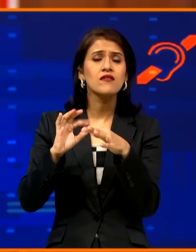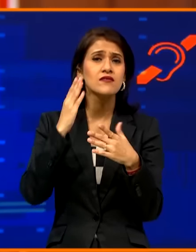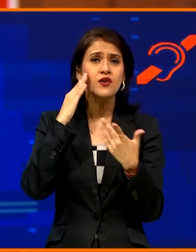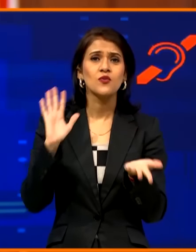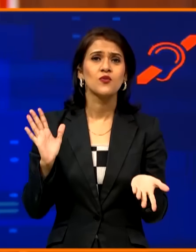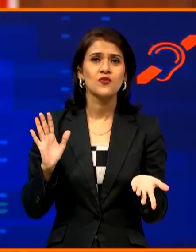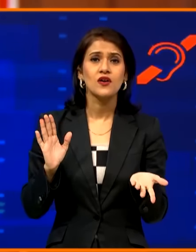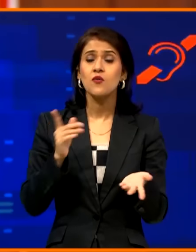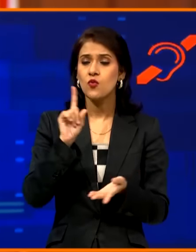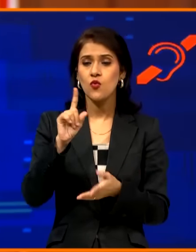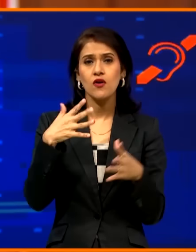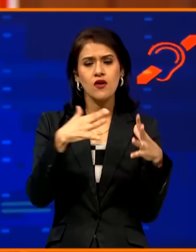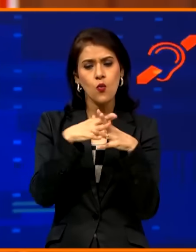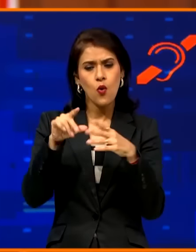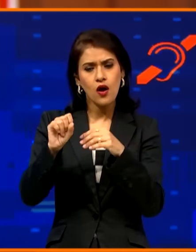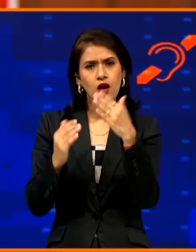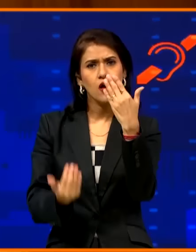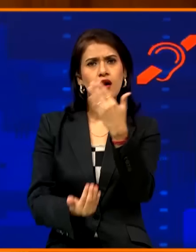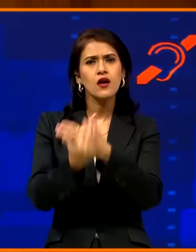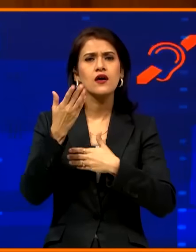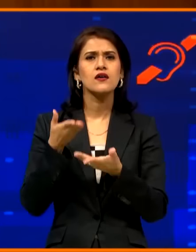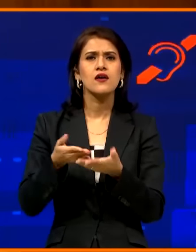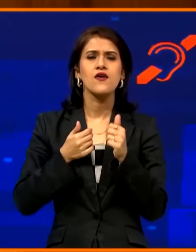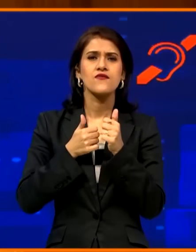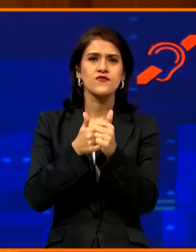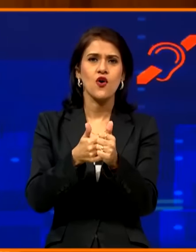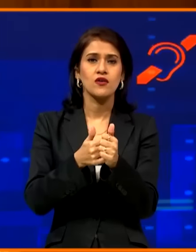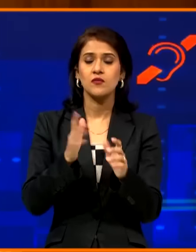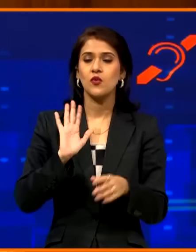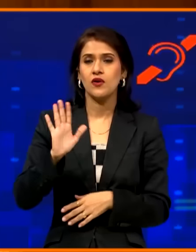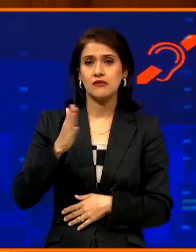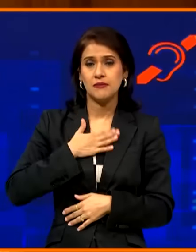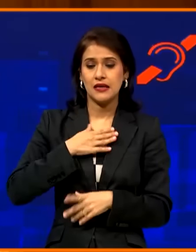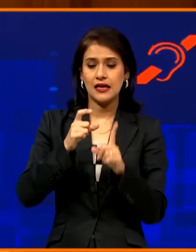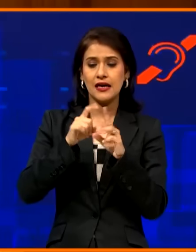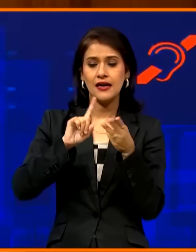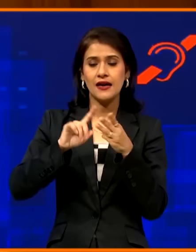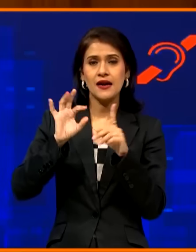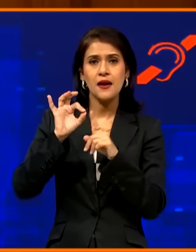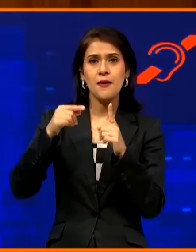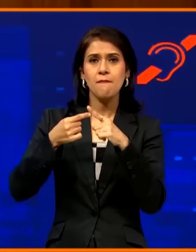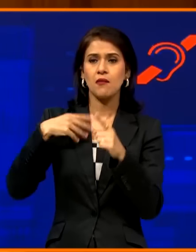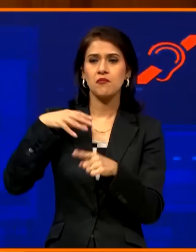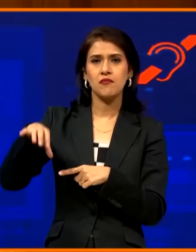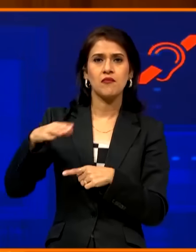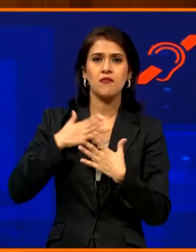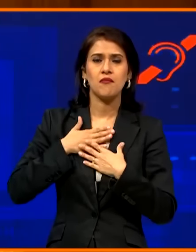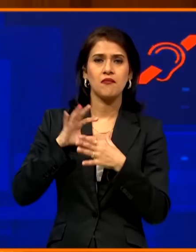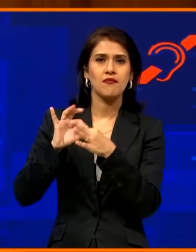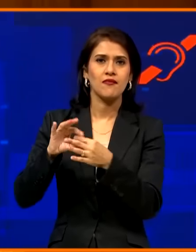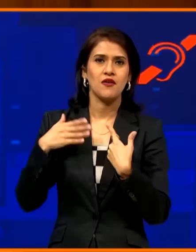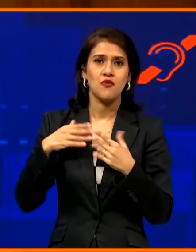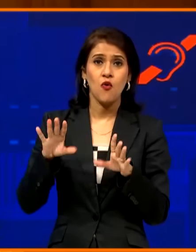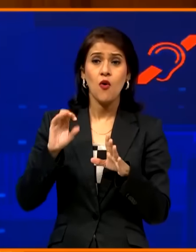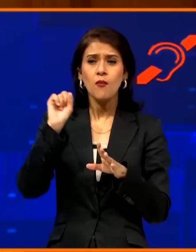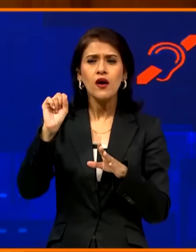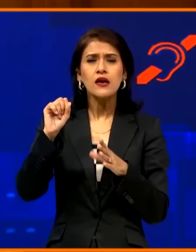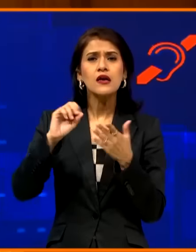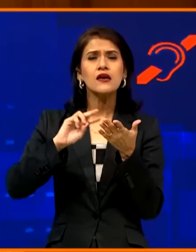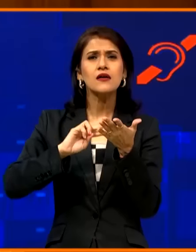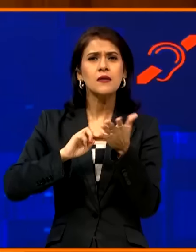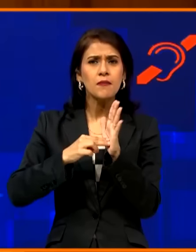उसका प्रिंट आउट है असल में ये मेरा डिपार्टमेंट नहीं है तो उन्होंने किस कांटेस्ट में फतवे का भी